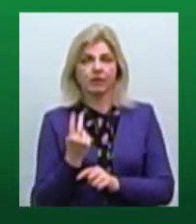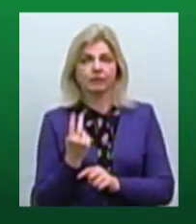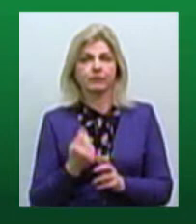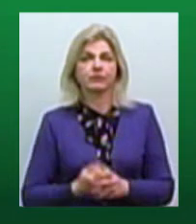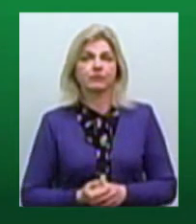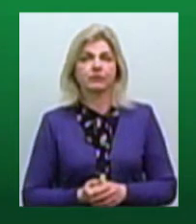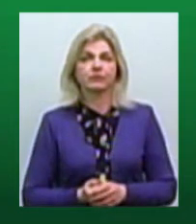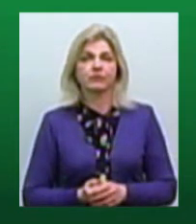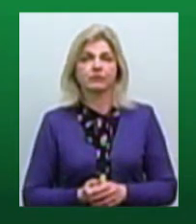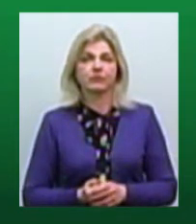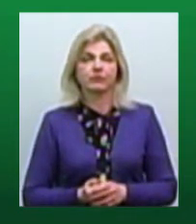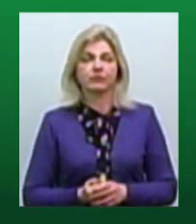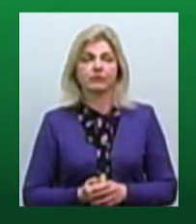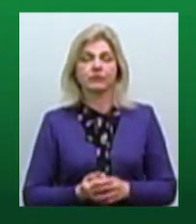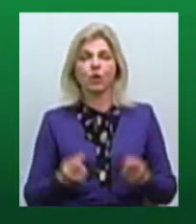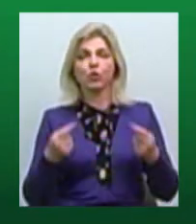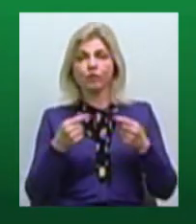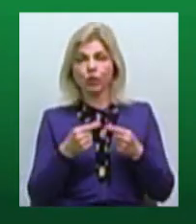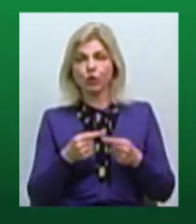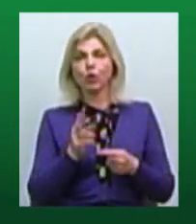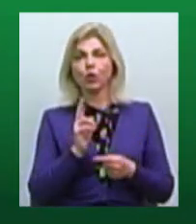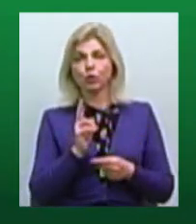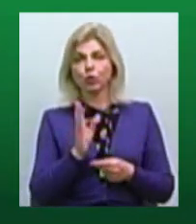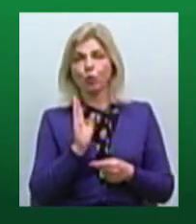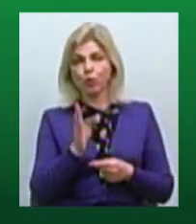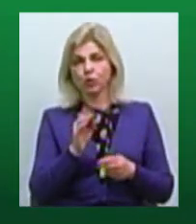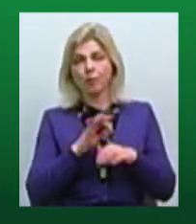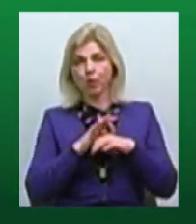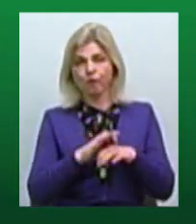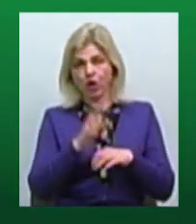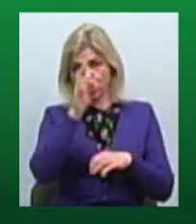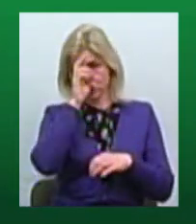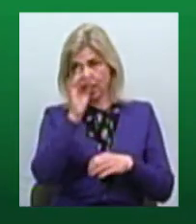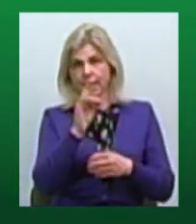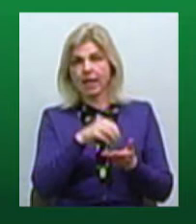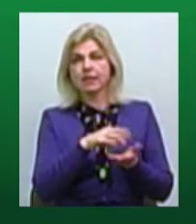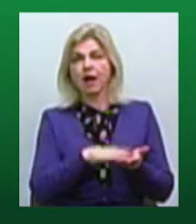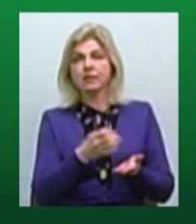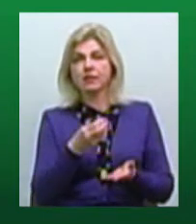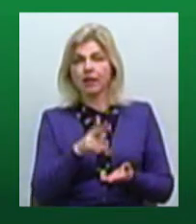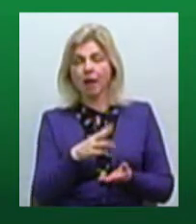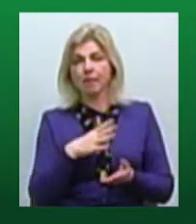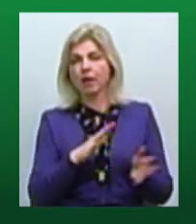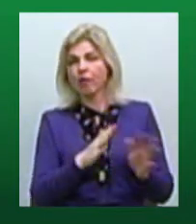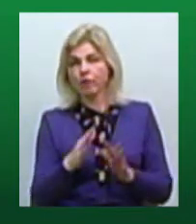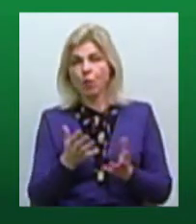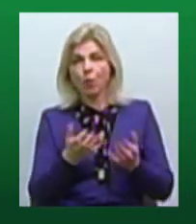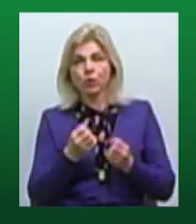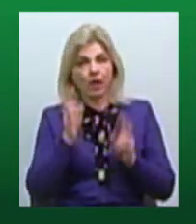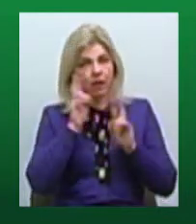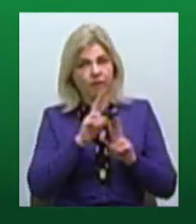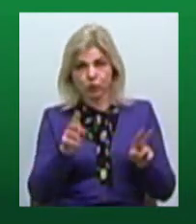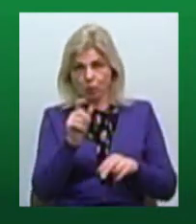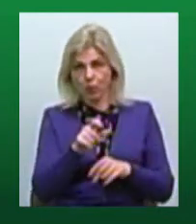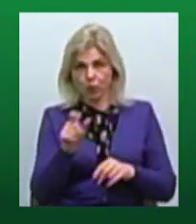вы значимых тостом этого жанра искать потому что будет если вы подковы на видами люди